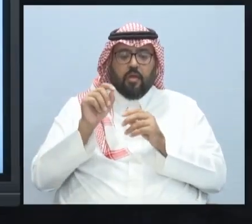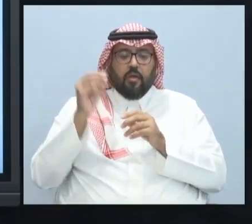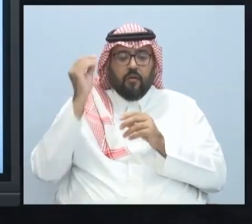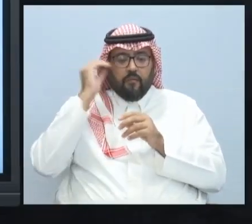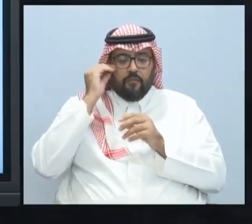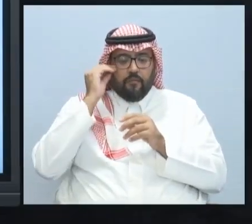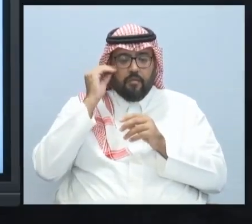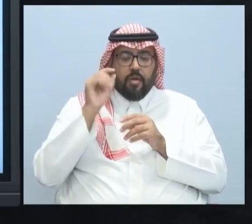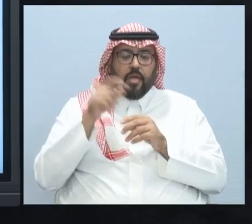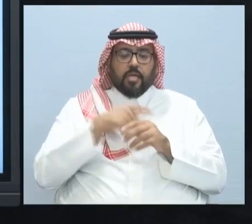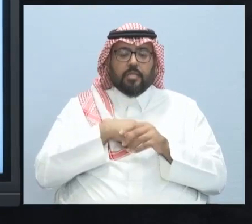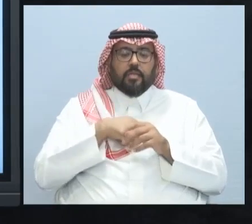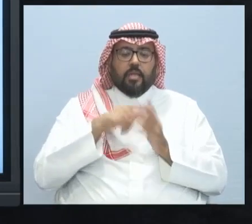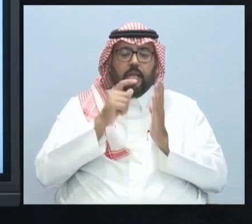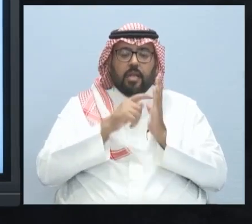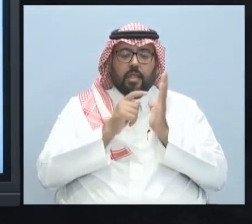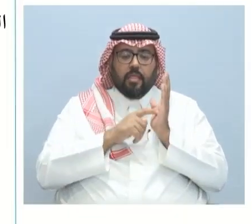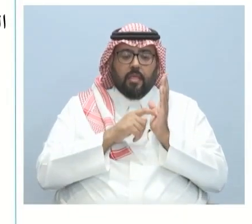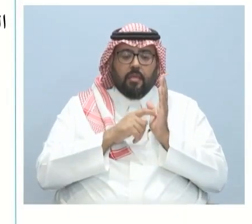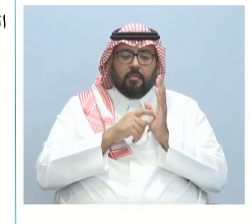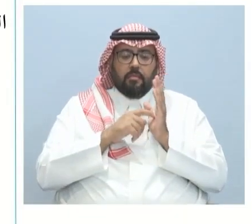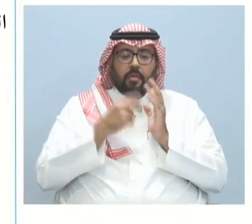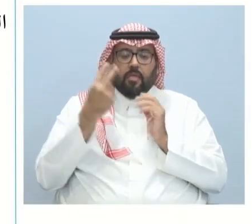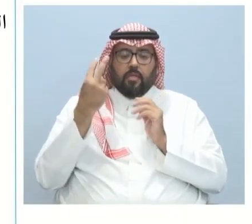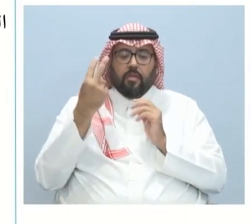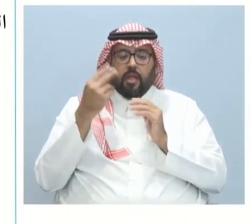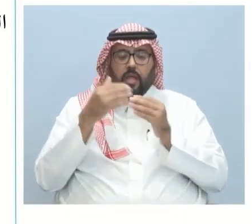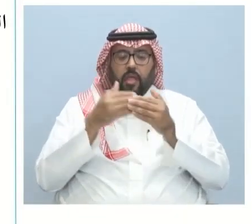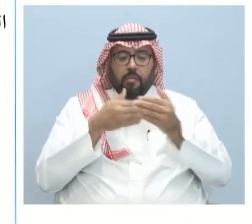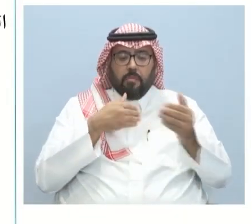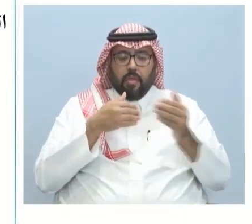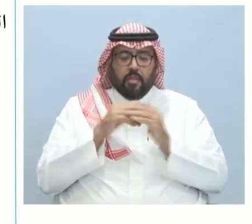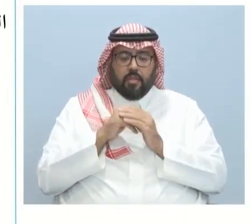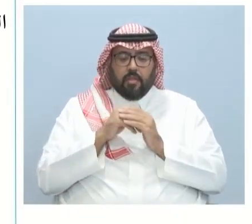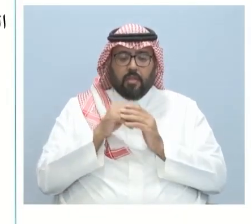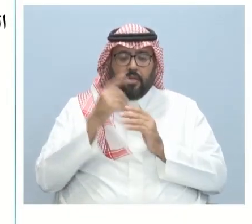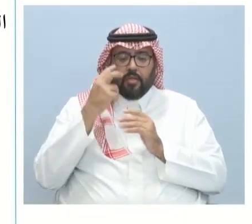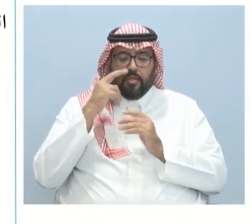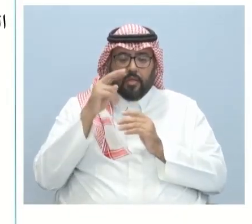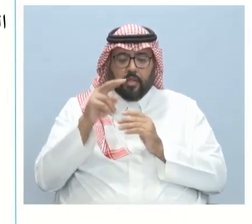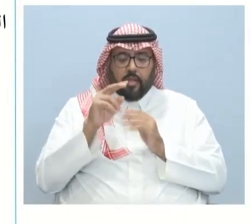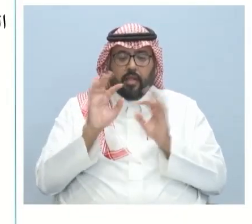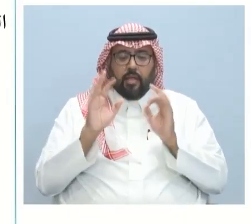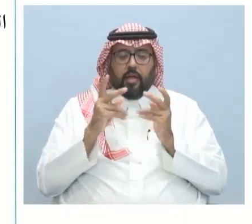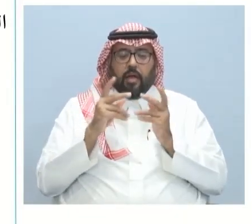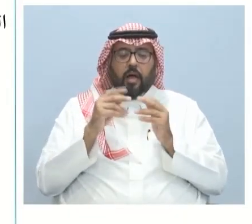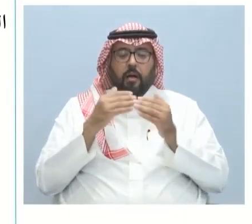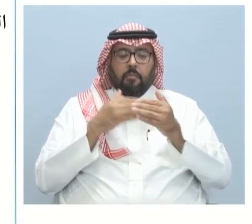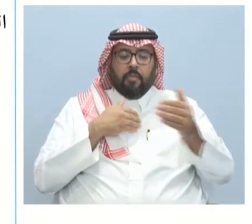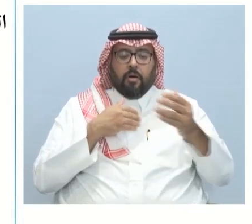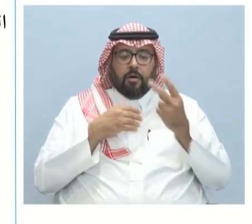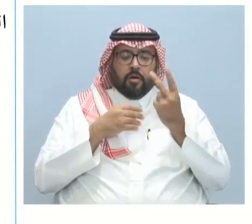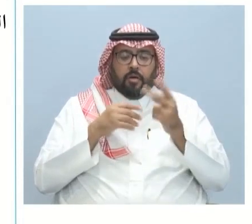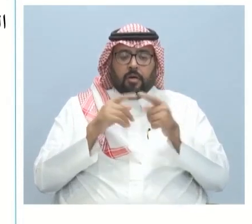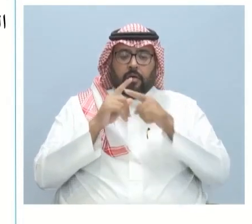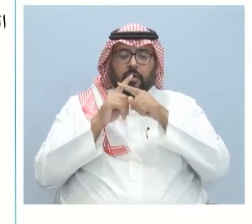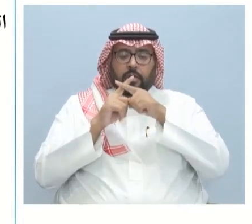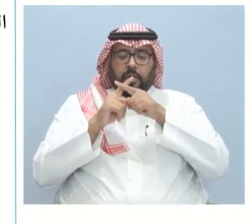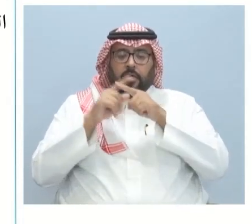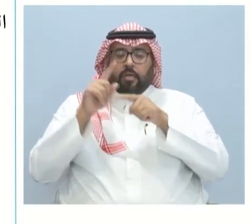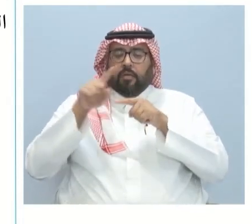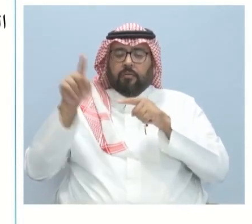ايضا باسم نظام الثنائي الابعاد 2 دي نظرا لان هناك بعدين اكس